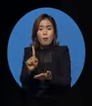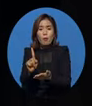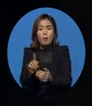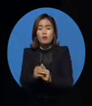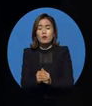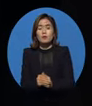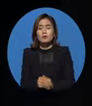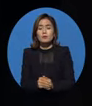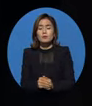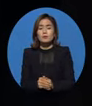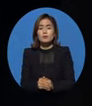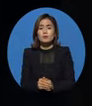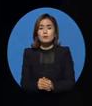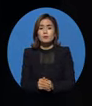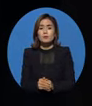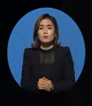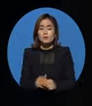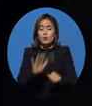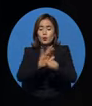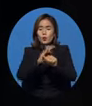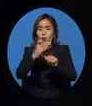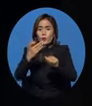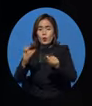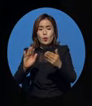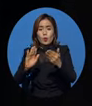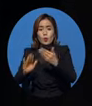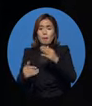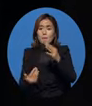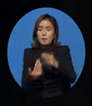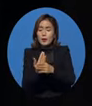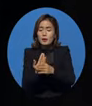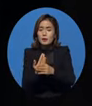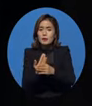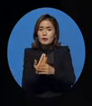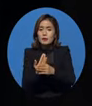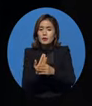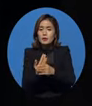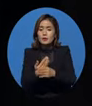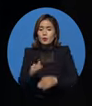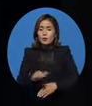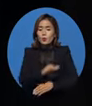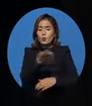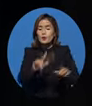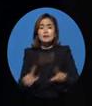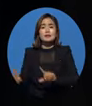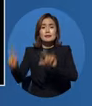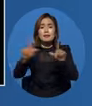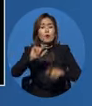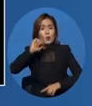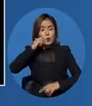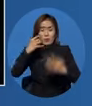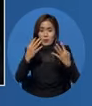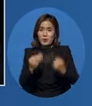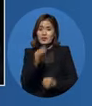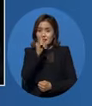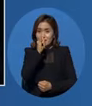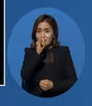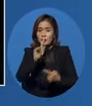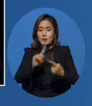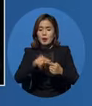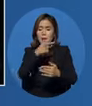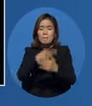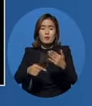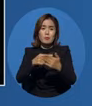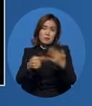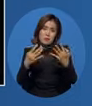아까도 말씀드렸지만 코로나 1 구로 해서 발생되어 g 이고 있는 우리 민생에 어려움들이 있죠 으 손실을